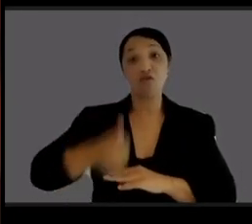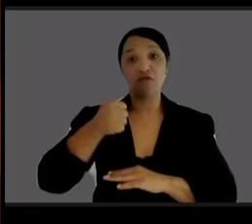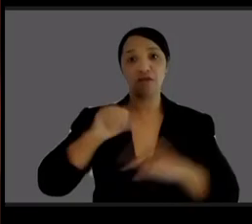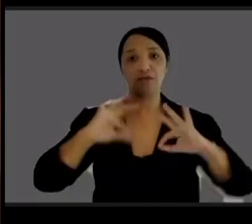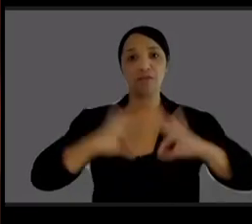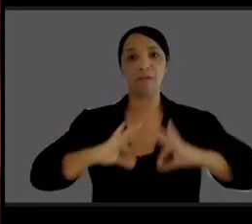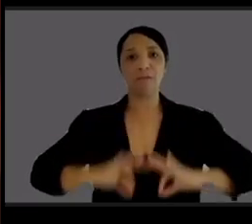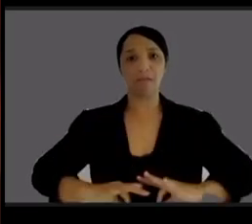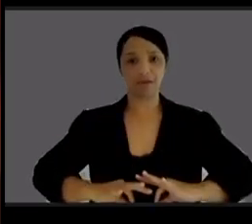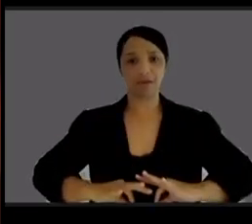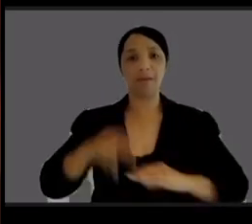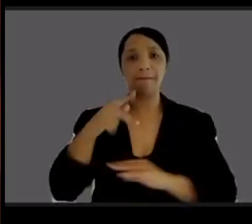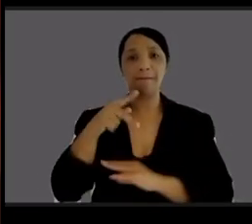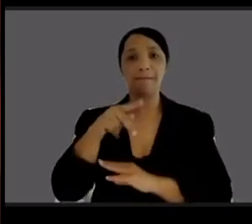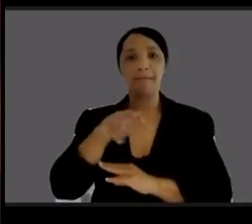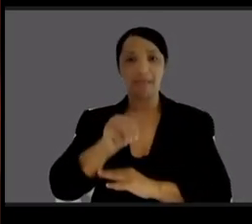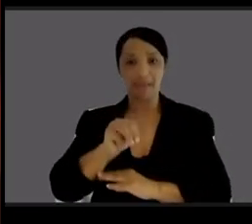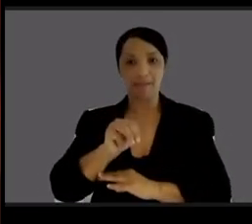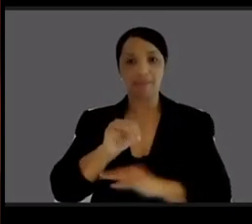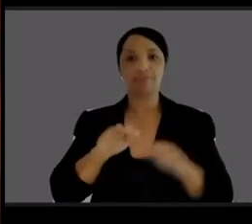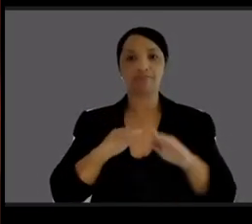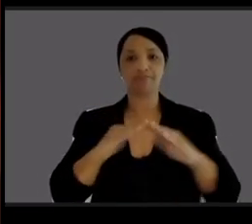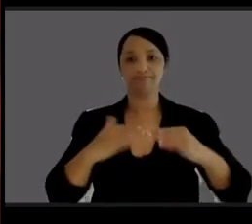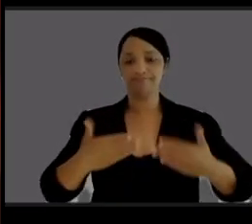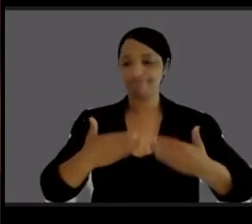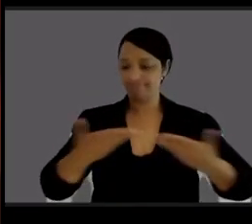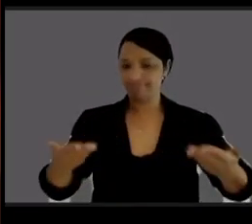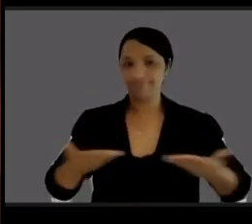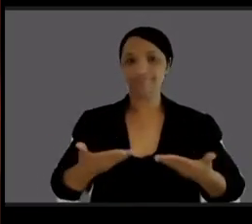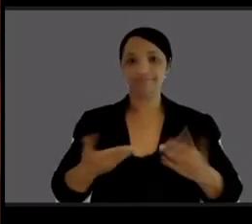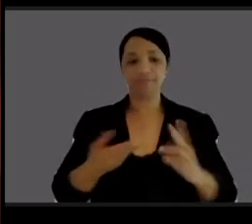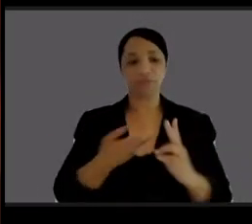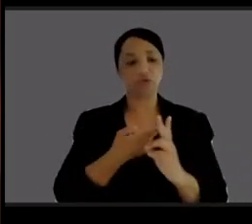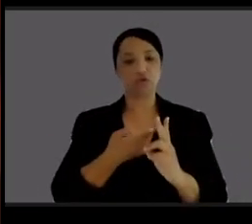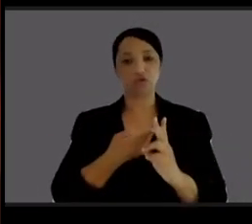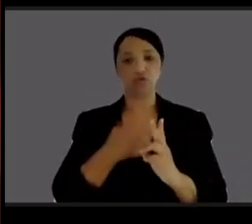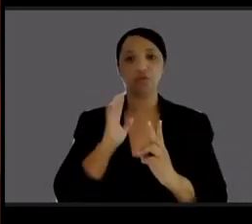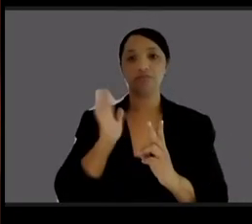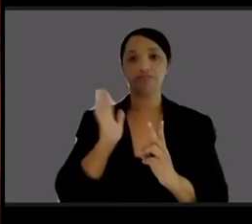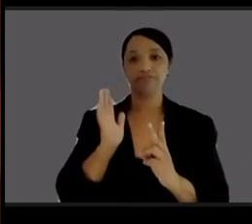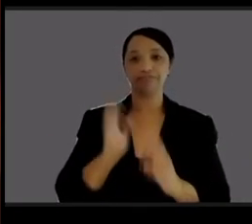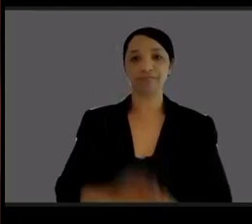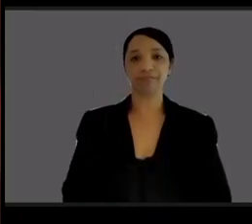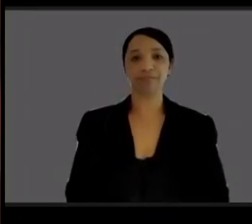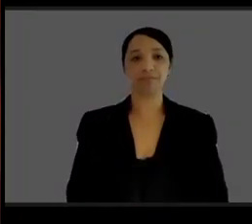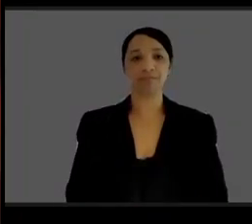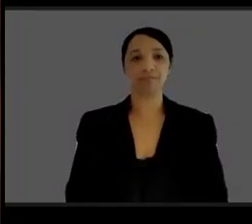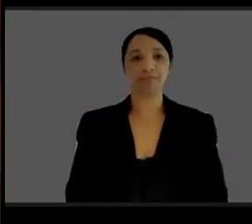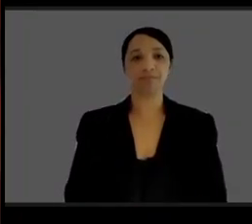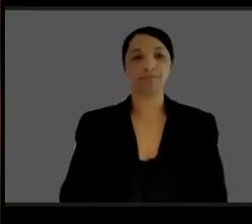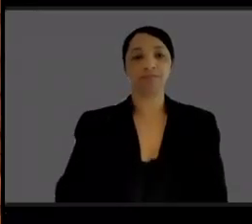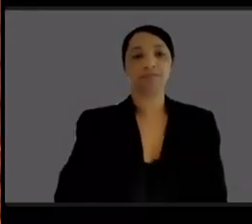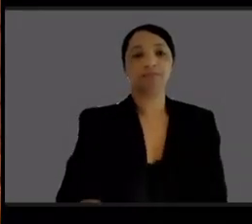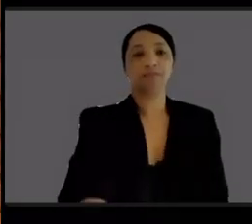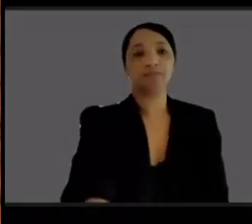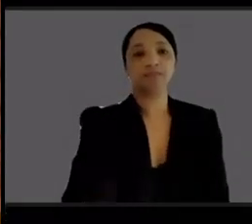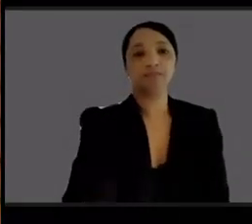Monsieur Fumio Kishida, Premier ministre du Japon, ici sur scène. Veuillez les accueillir